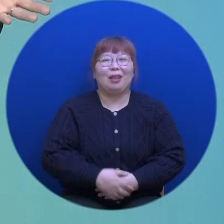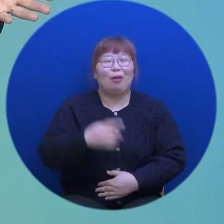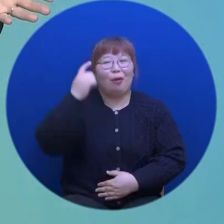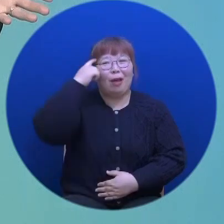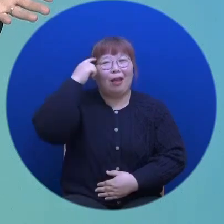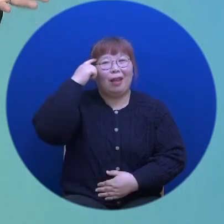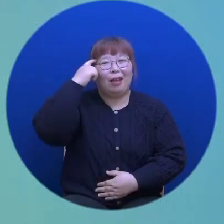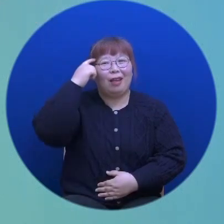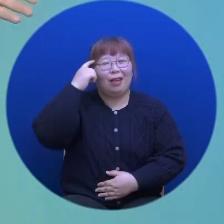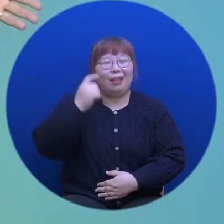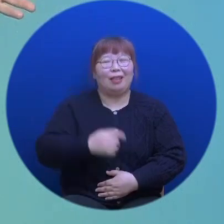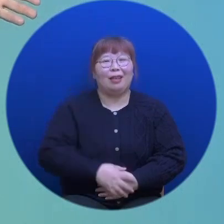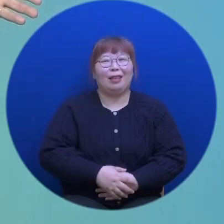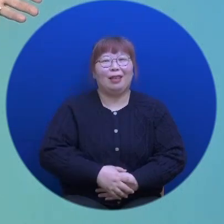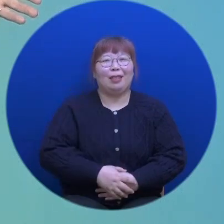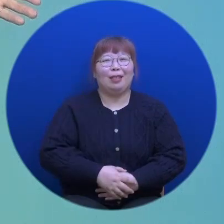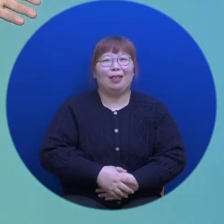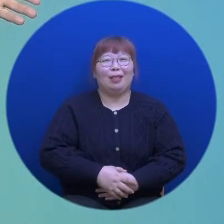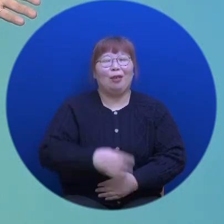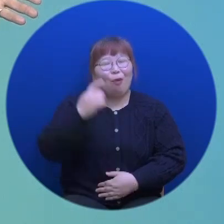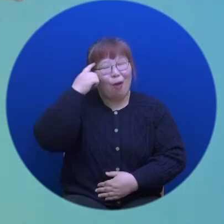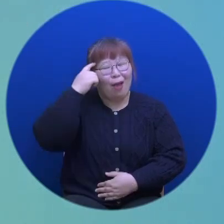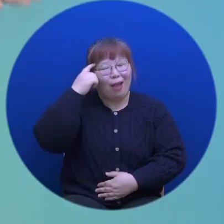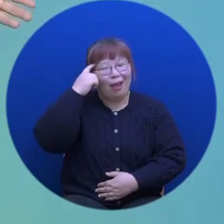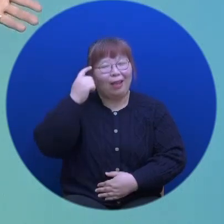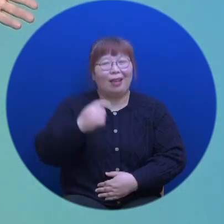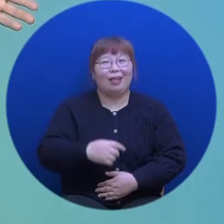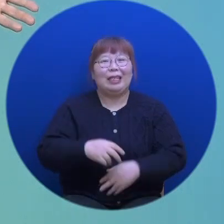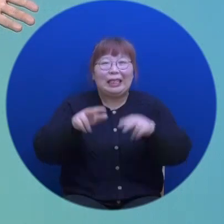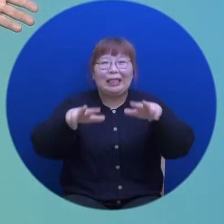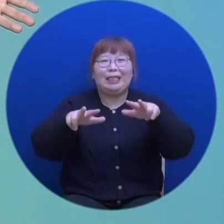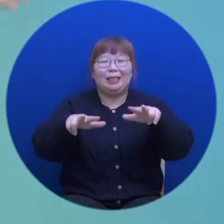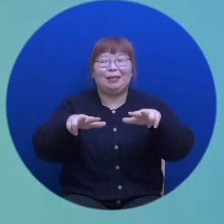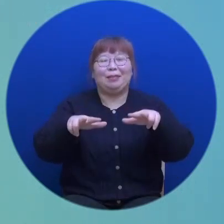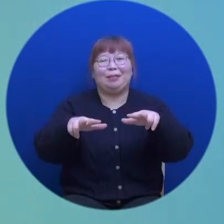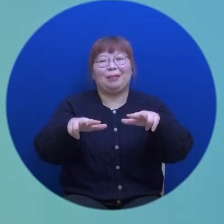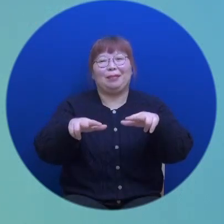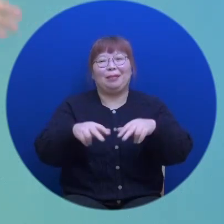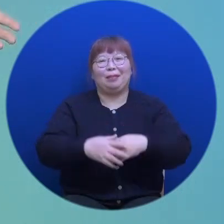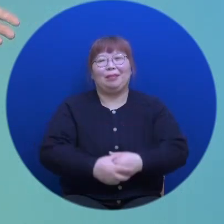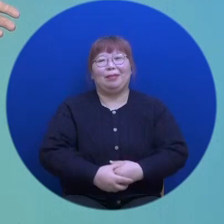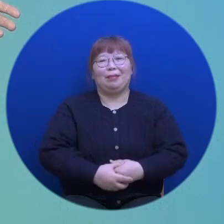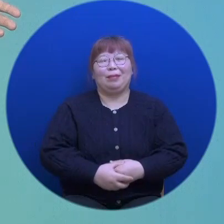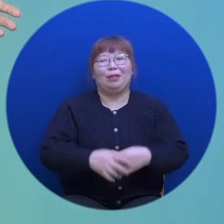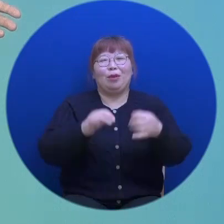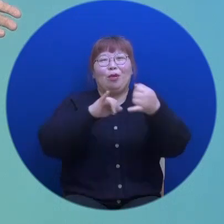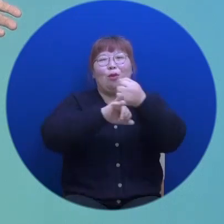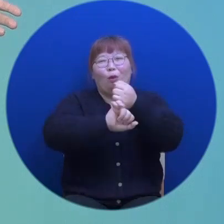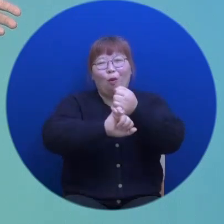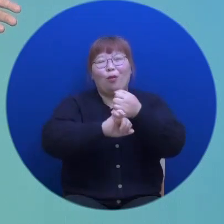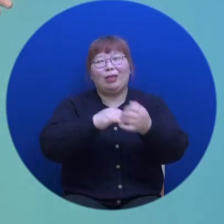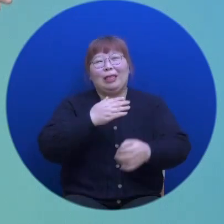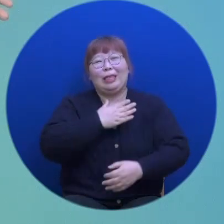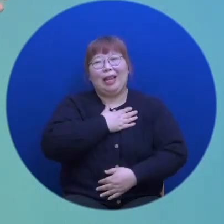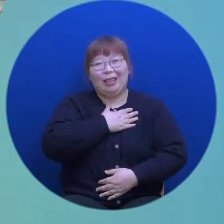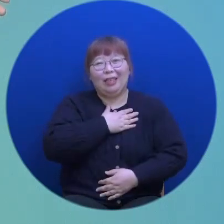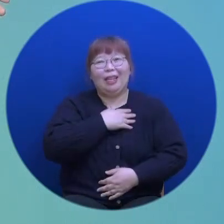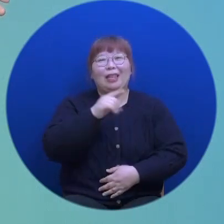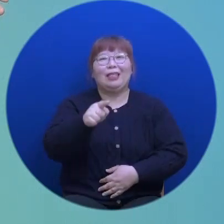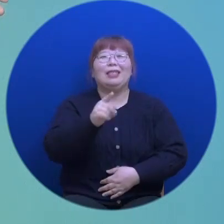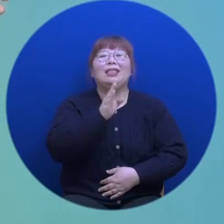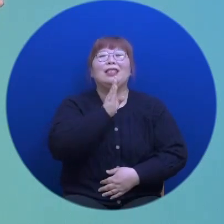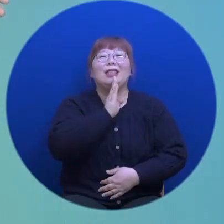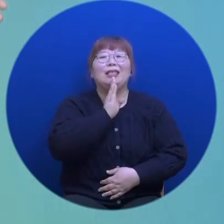왜 굳이 지금 꼭 이렇게까지 그